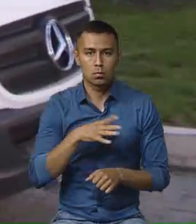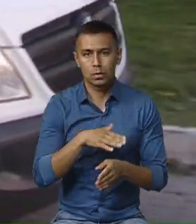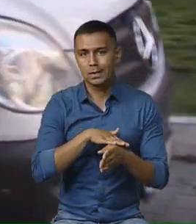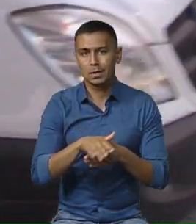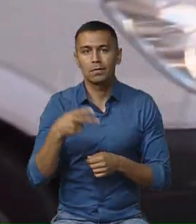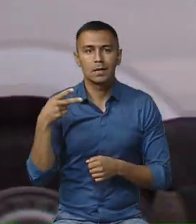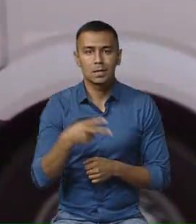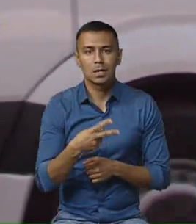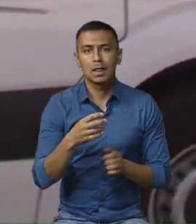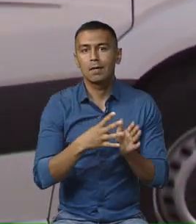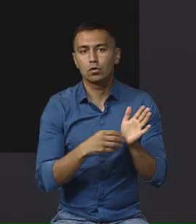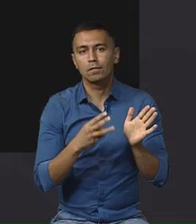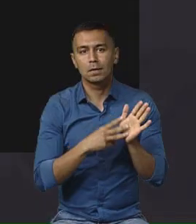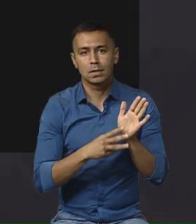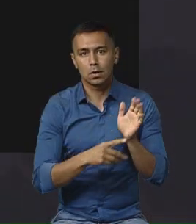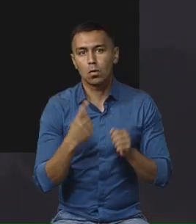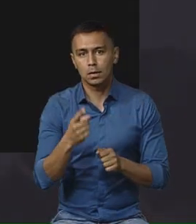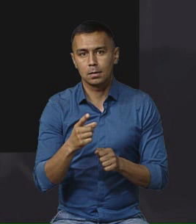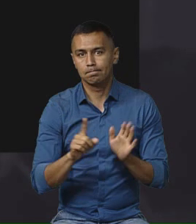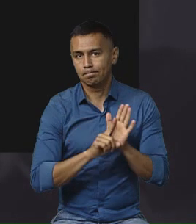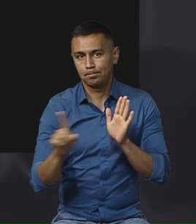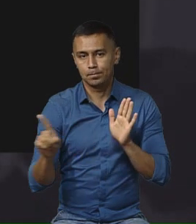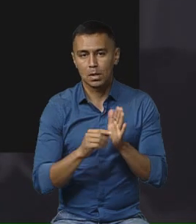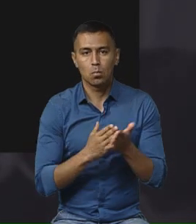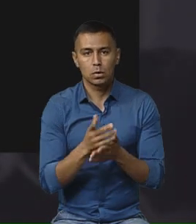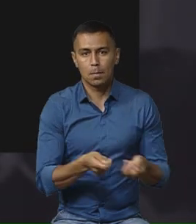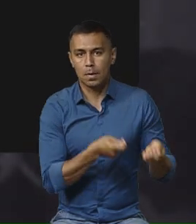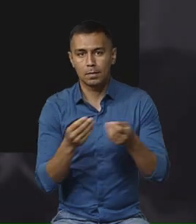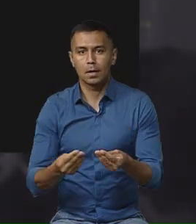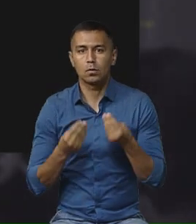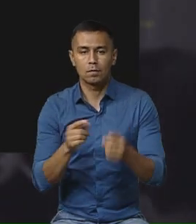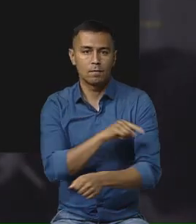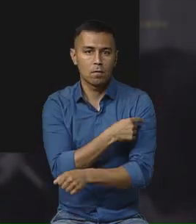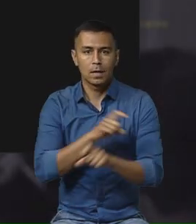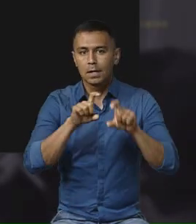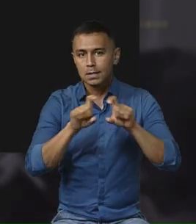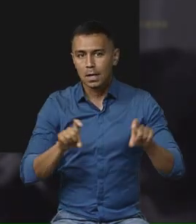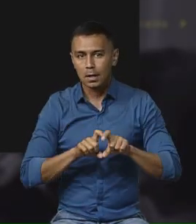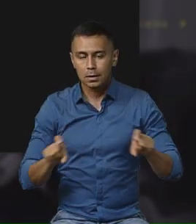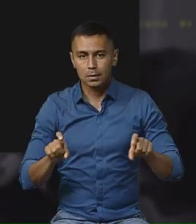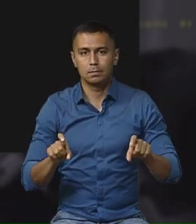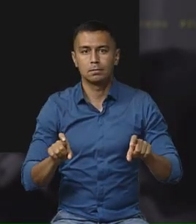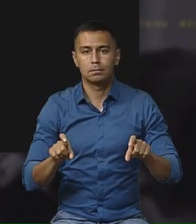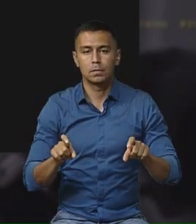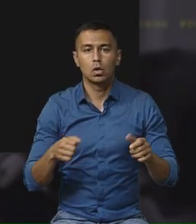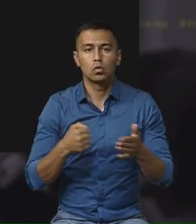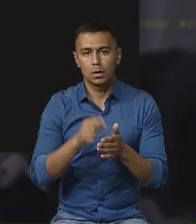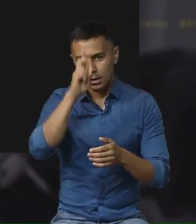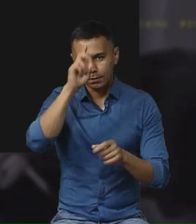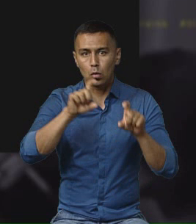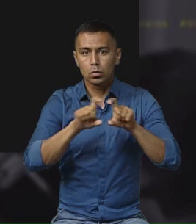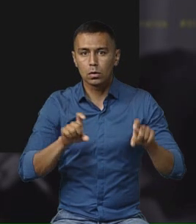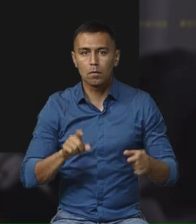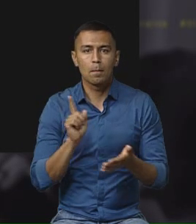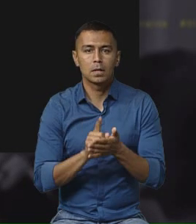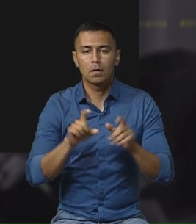здійснено 2981 маршрут. Послуги перевезення надаються в лікувальні заклади, лікарні, поліклініки, до державних установ, в